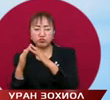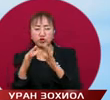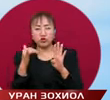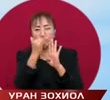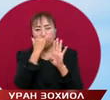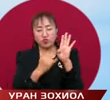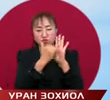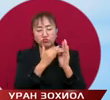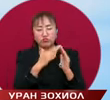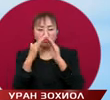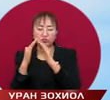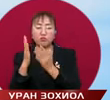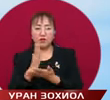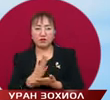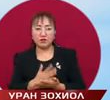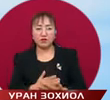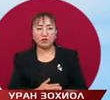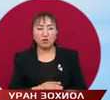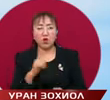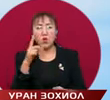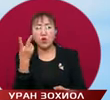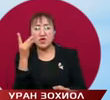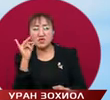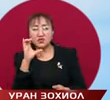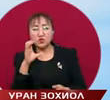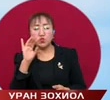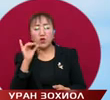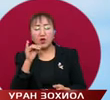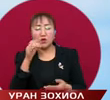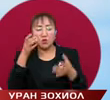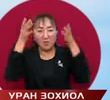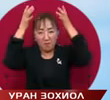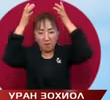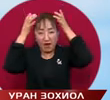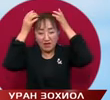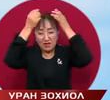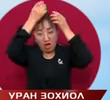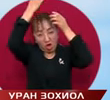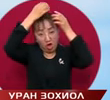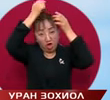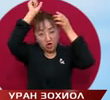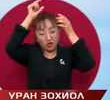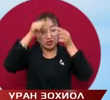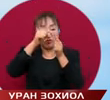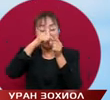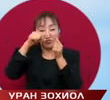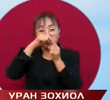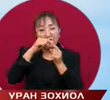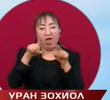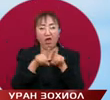сан. Хүүс гэдэг нь хар шилбээр зангидсан малгаан оройн сампин шиг барцгар бяцхан овоо.